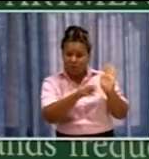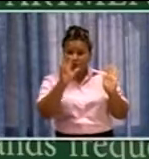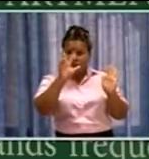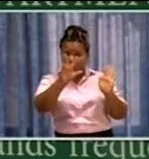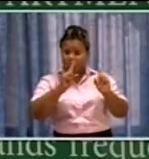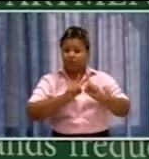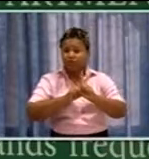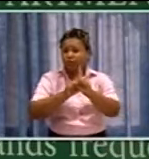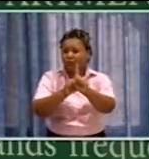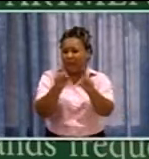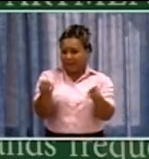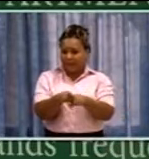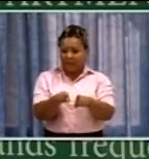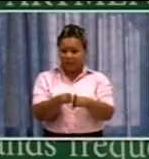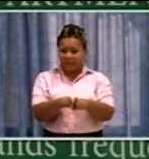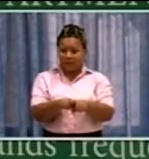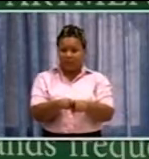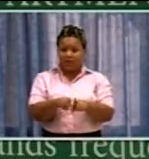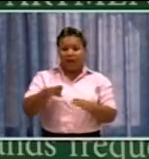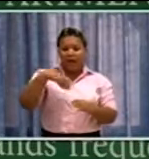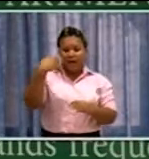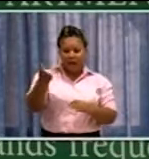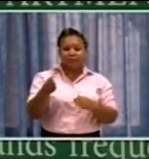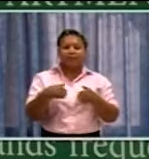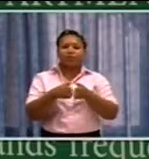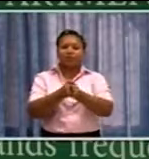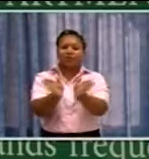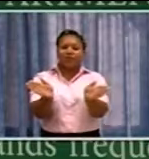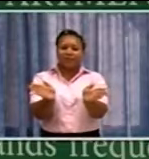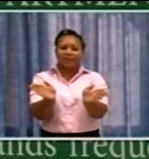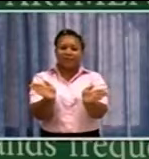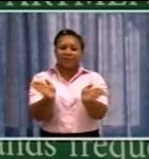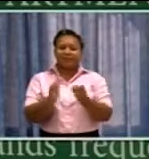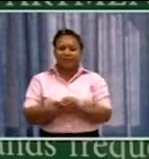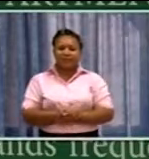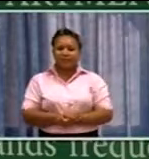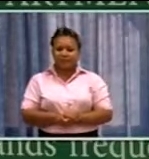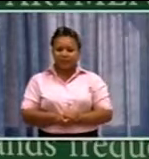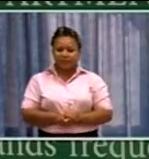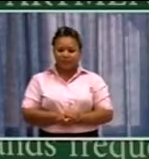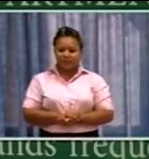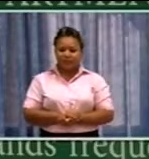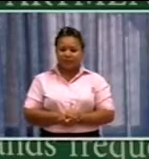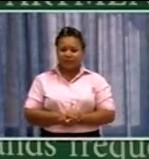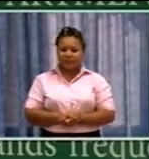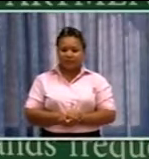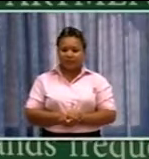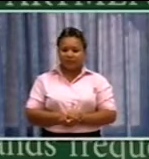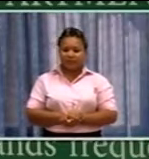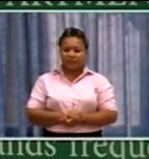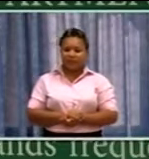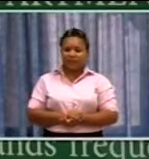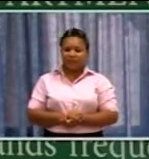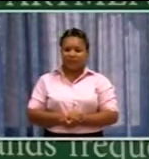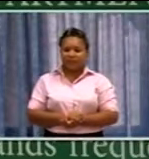déclaré pour dire free of COVID-19, nous pas encore des fêtes. Pour nous, il y a une victoire locale, c'est moi il y a un